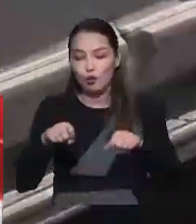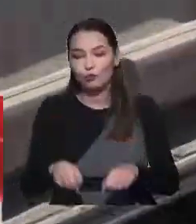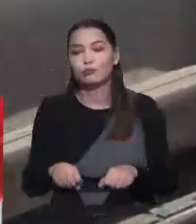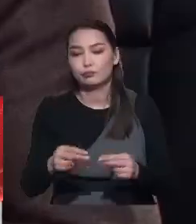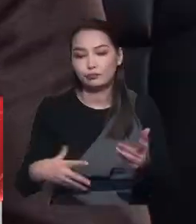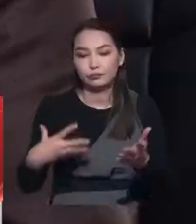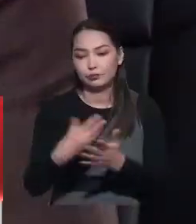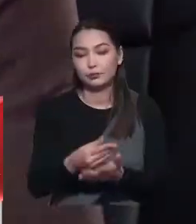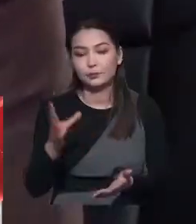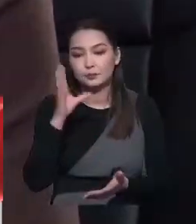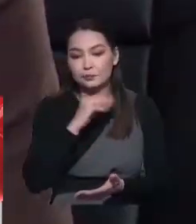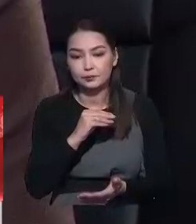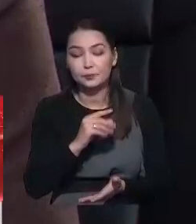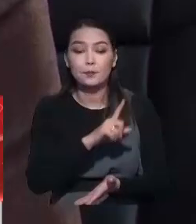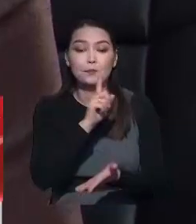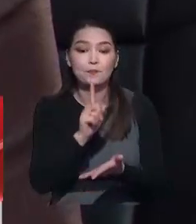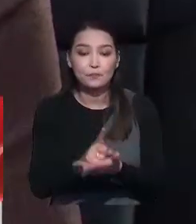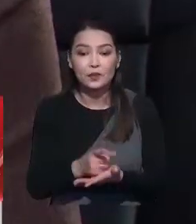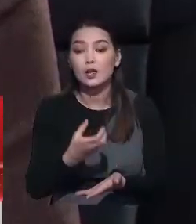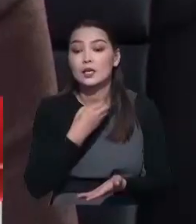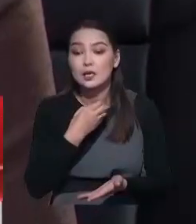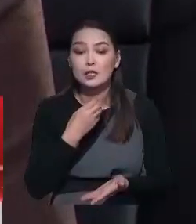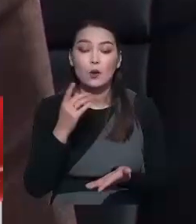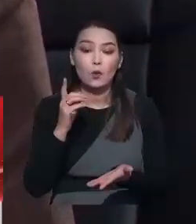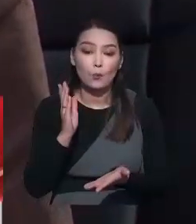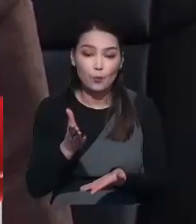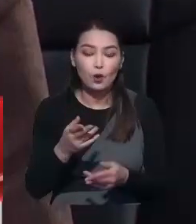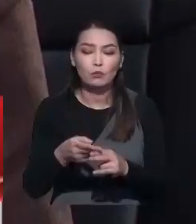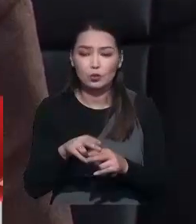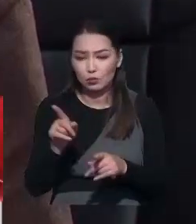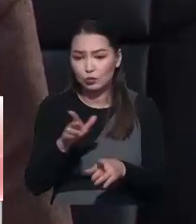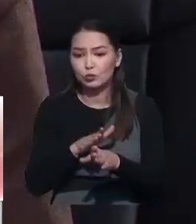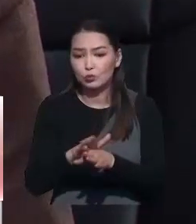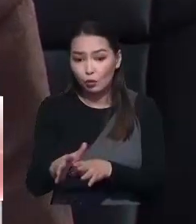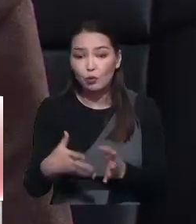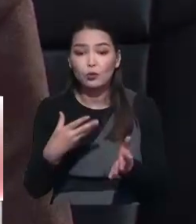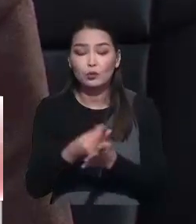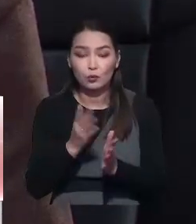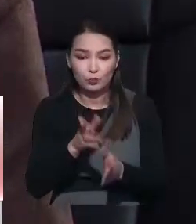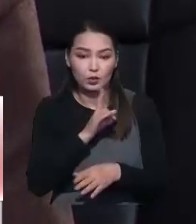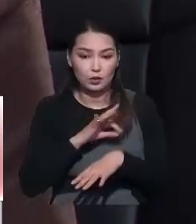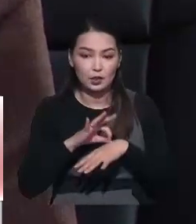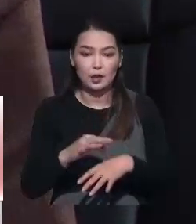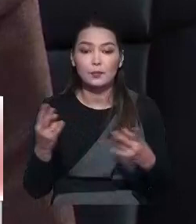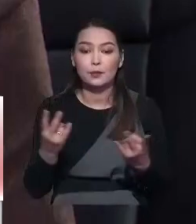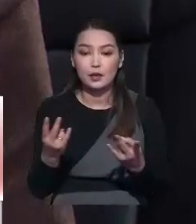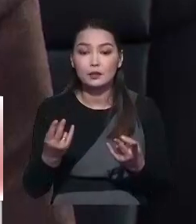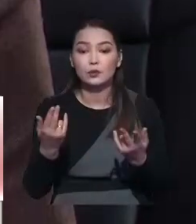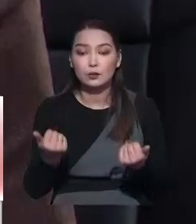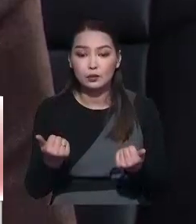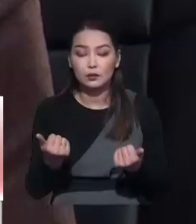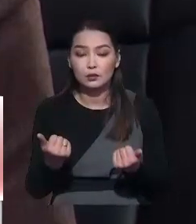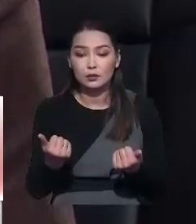өтеуін ала алады. Міндетті түрде сақтандыру болса, ол толық көлемде жүзеге асырылу керек. Енді әрине, оның